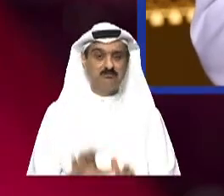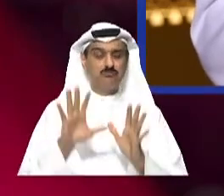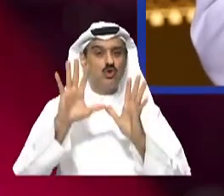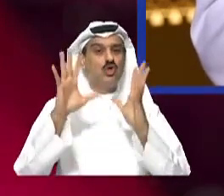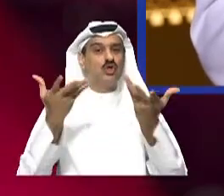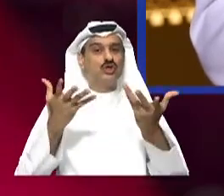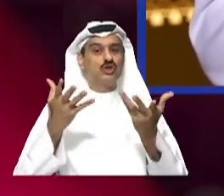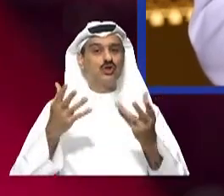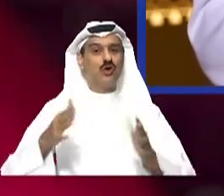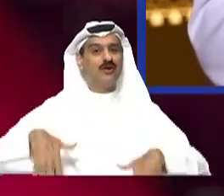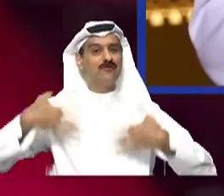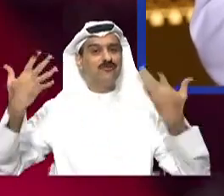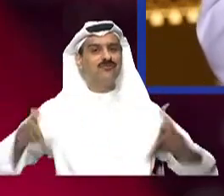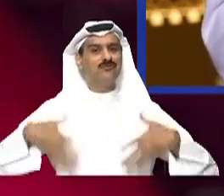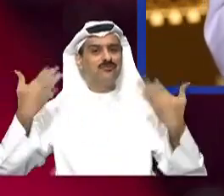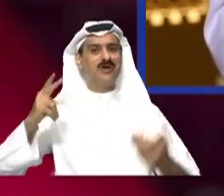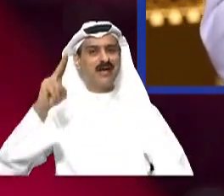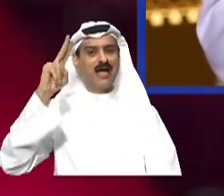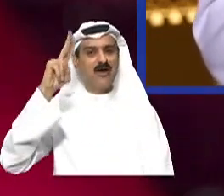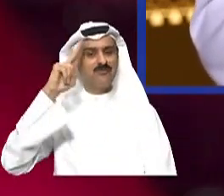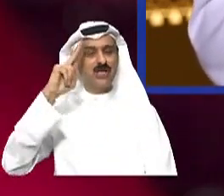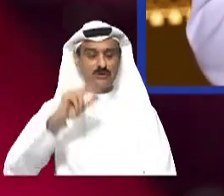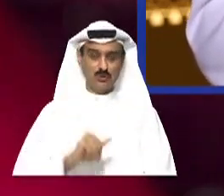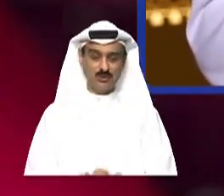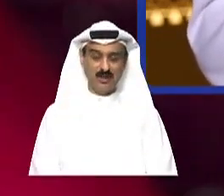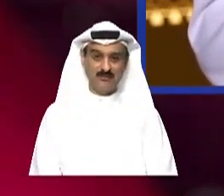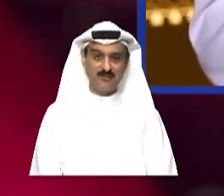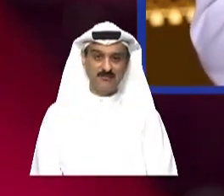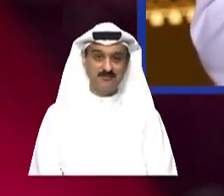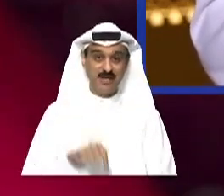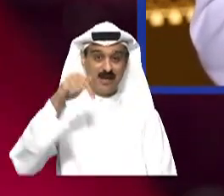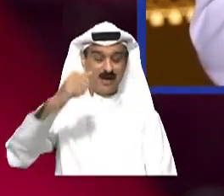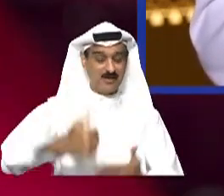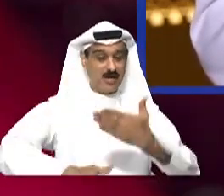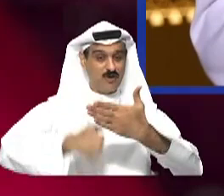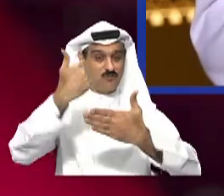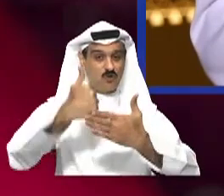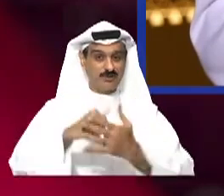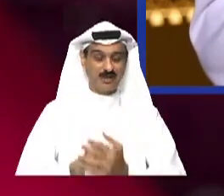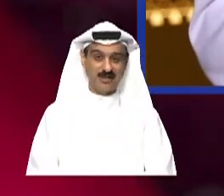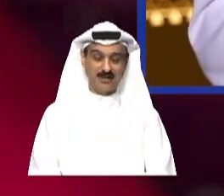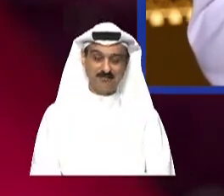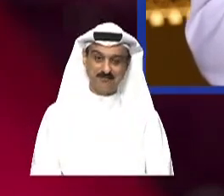الفرحة السعودية والخليجية والعربية بمناسبة هذا الفوز الأسطوري.